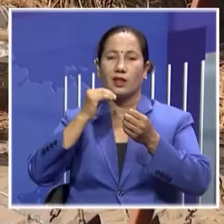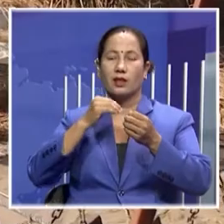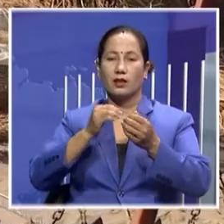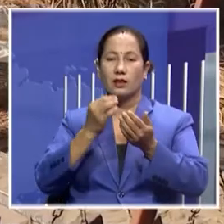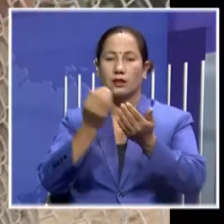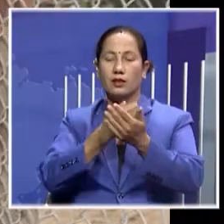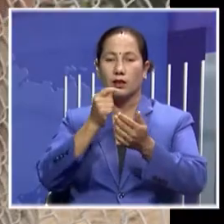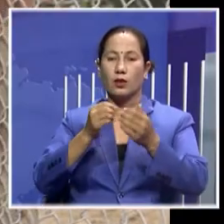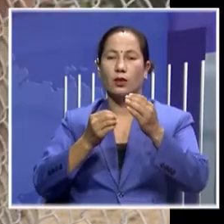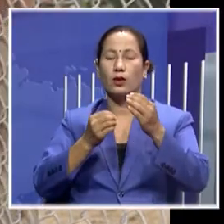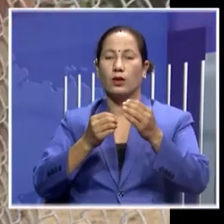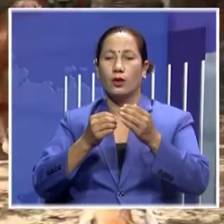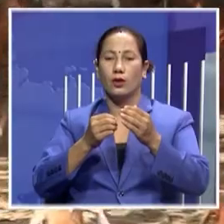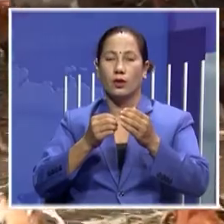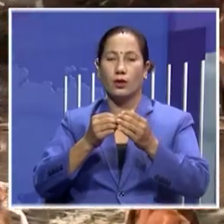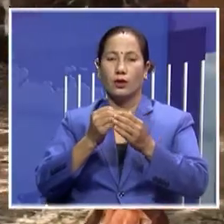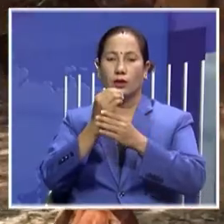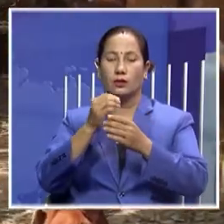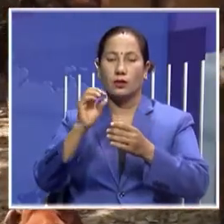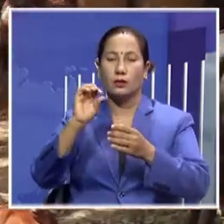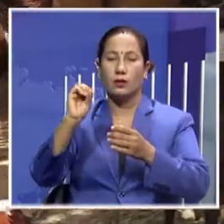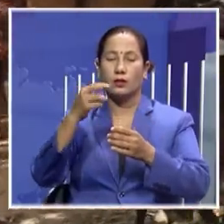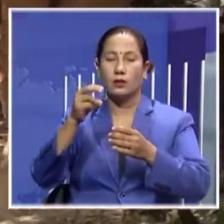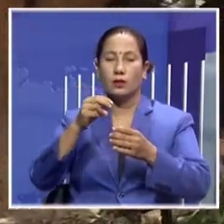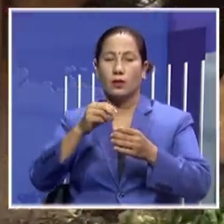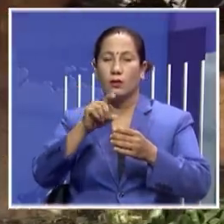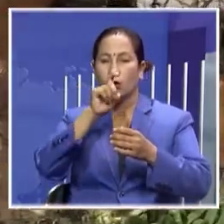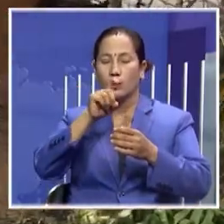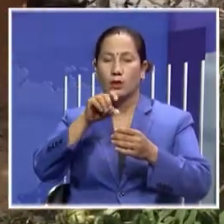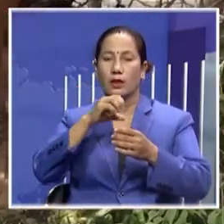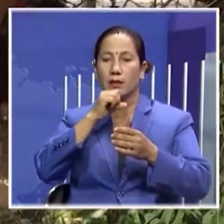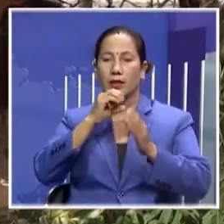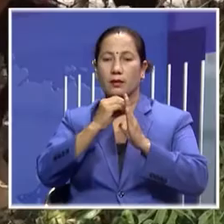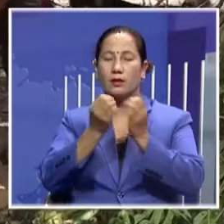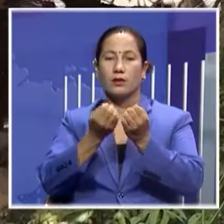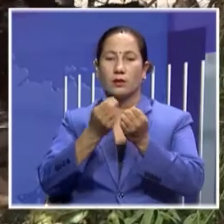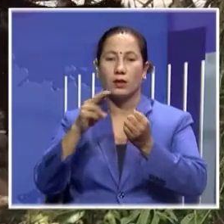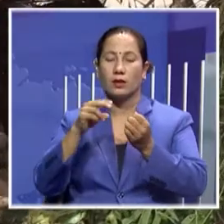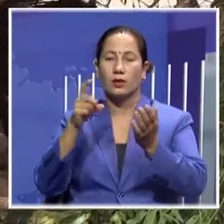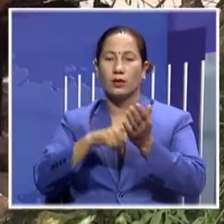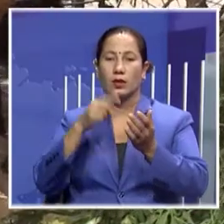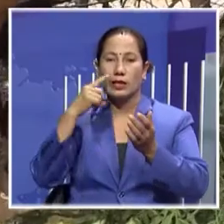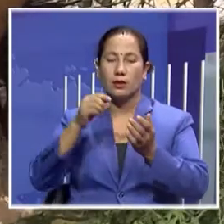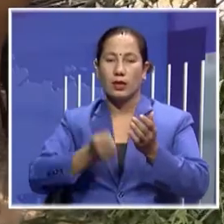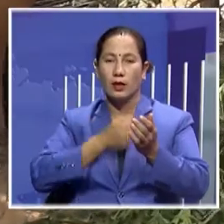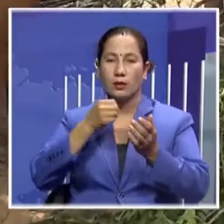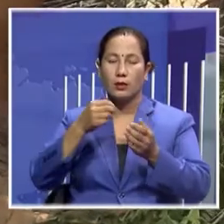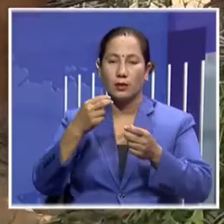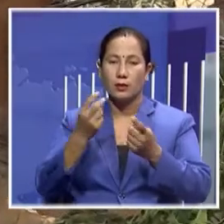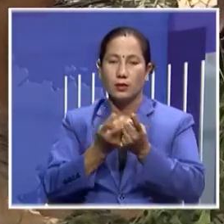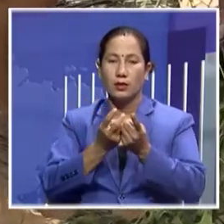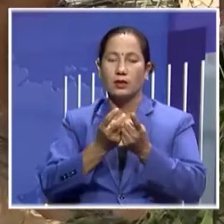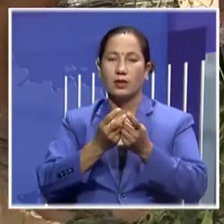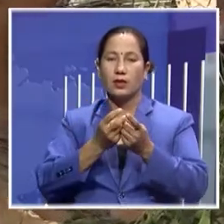अध्यक्ष पुनम घरती मगरले बाख्रा कुखुरा व्यावसायिक रूपमा पालन गर्नुभएको छ। सुरुका दिनमा आफू जस्ता अन्य किसानले